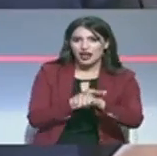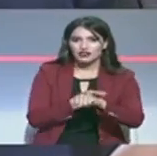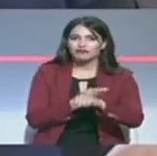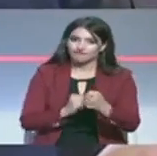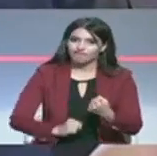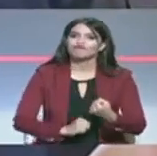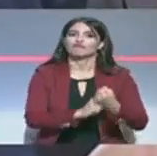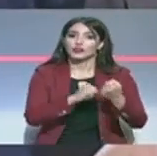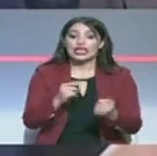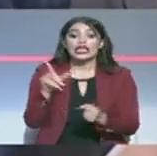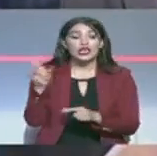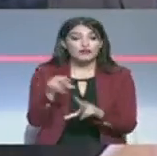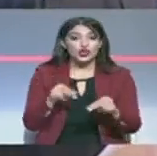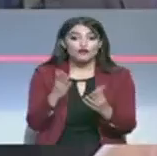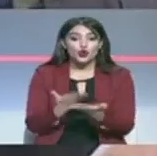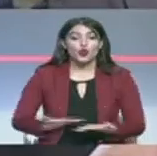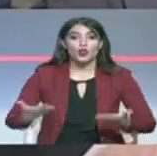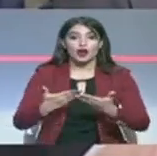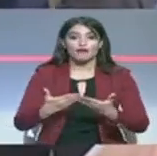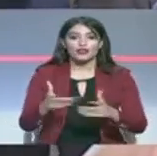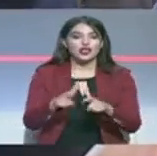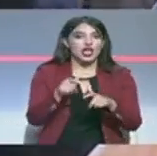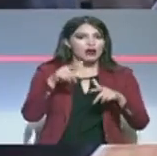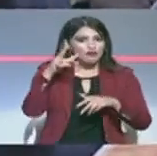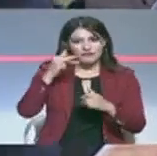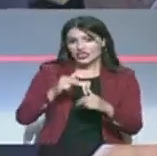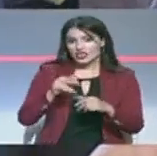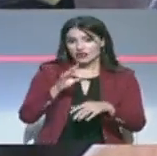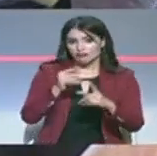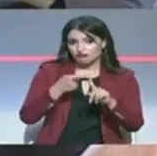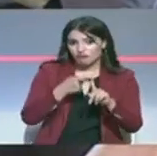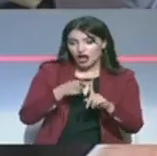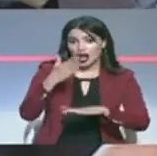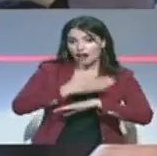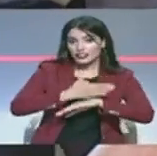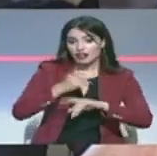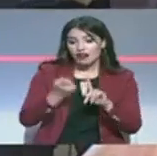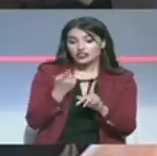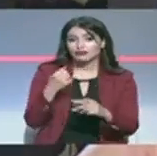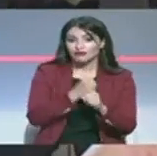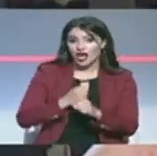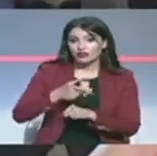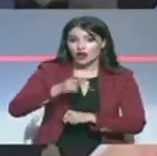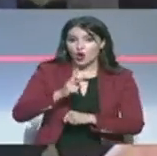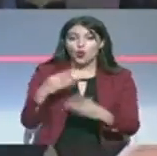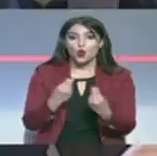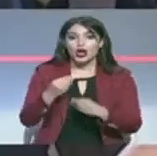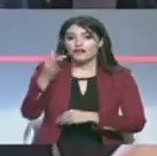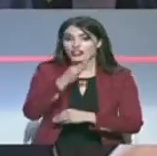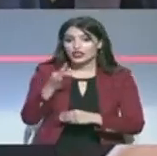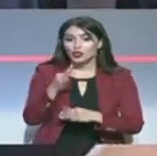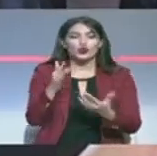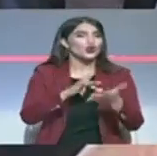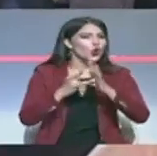اليوم التوترات اللي موجودة في الحوض المنجمي لابد أن أول امتحان مش يكون لها اللي موجود في تطاوين في حقول